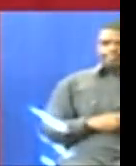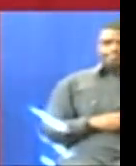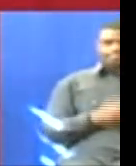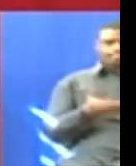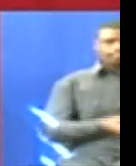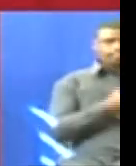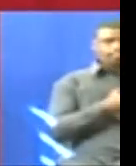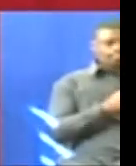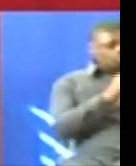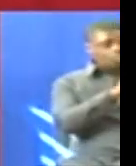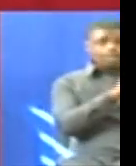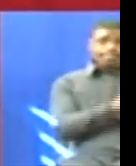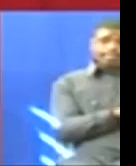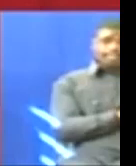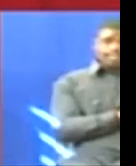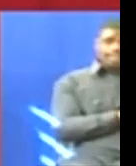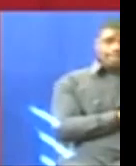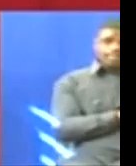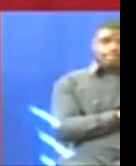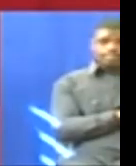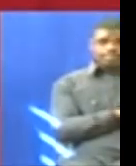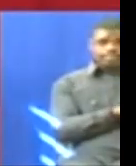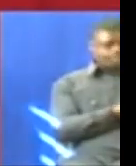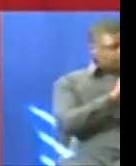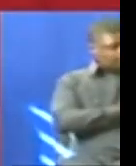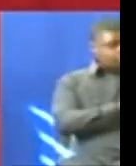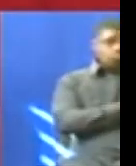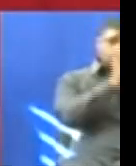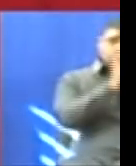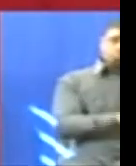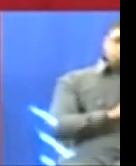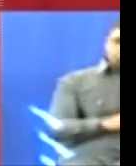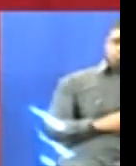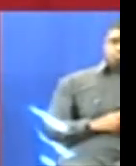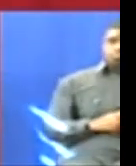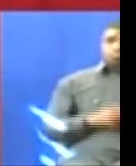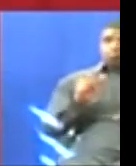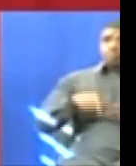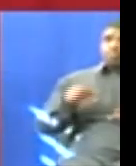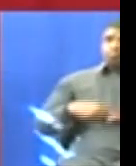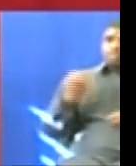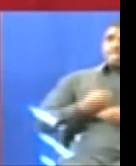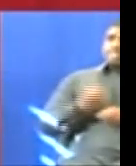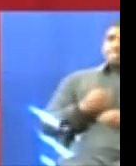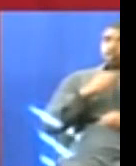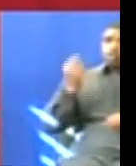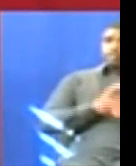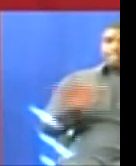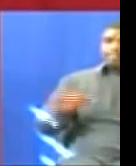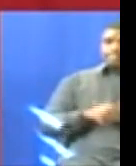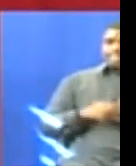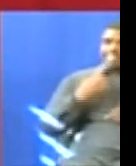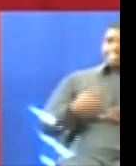wawili, kuna makatibu wakuu pale, kuna manaibu katibu wakuu, kuna personeli wa kutosha kabisa. Lakini mimi